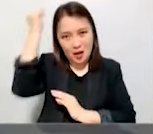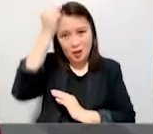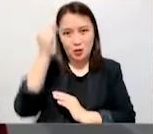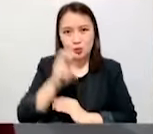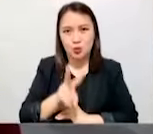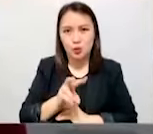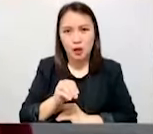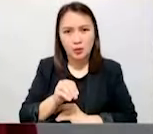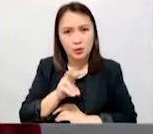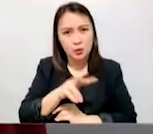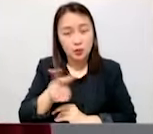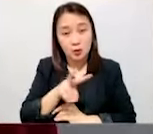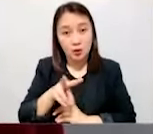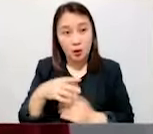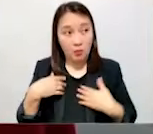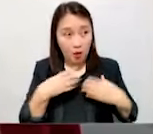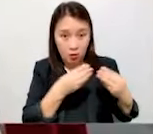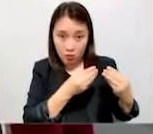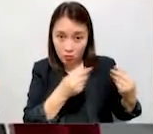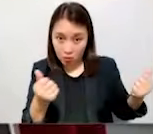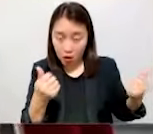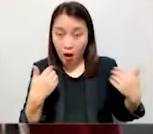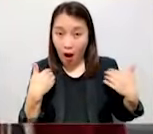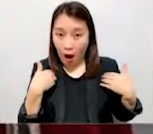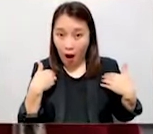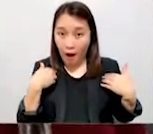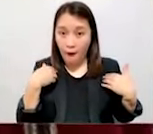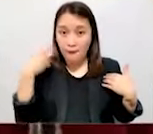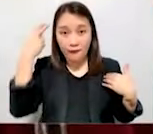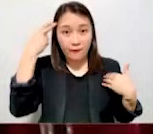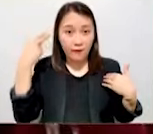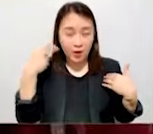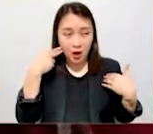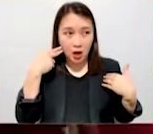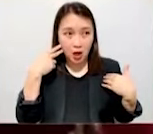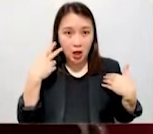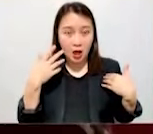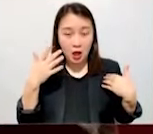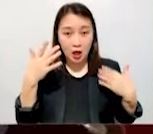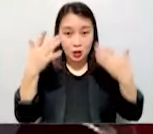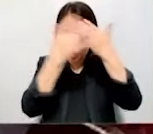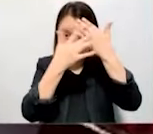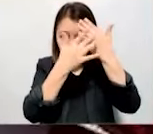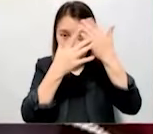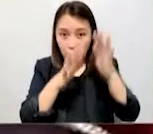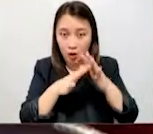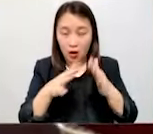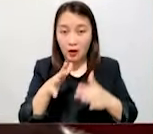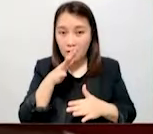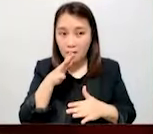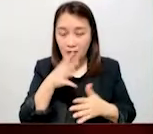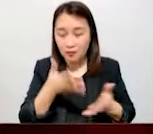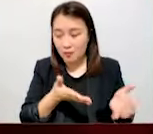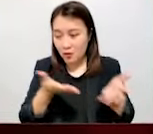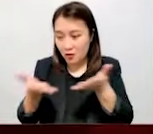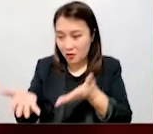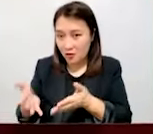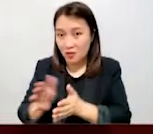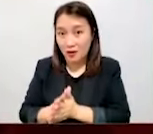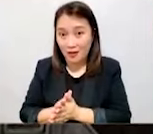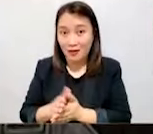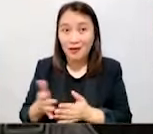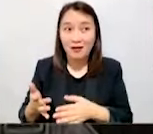biglang gumaling ang isang batang may head trauma matapos ipagdasal ng kanyang ina sa puntod ni Acutis. Kinilala ulit